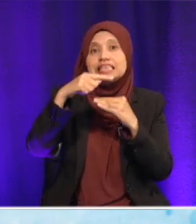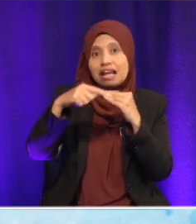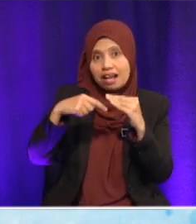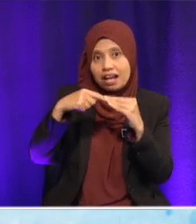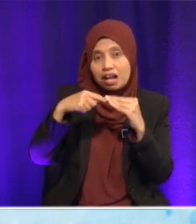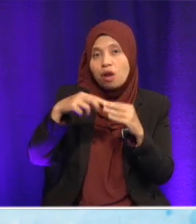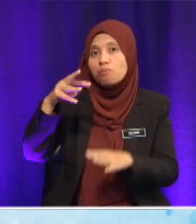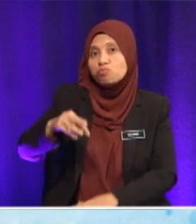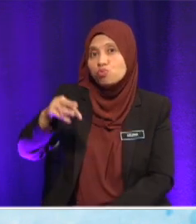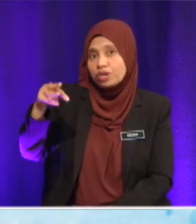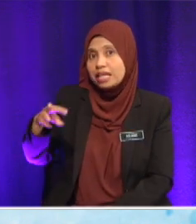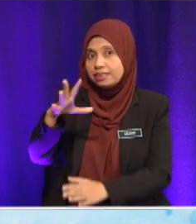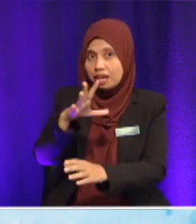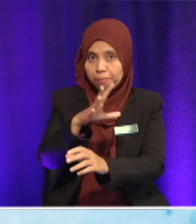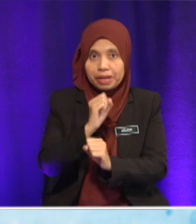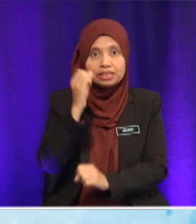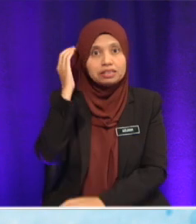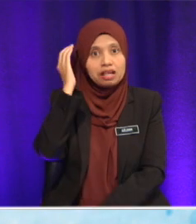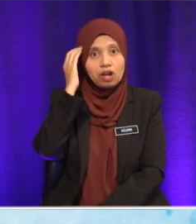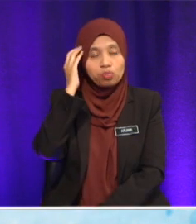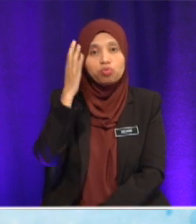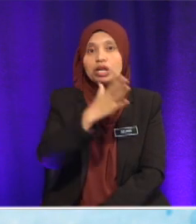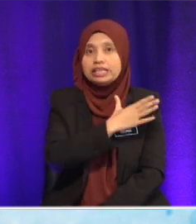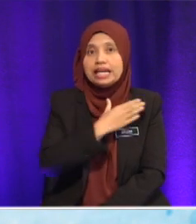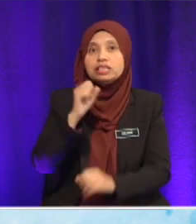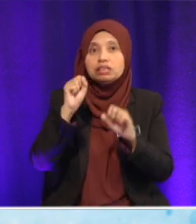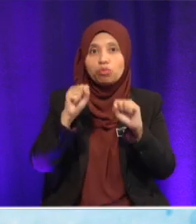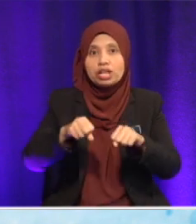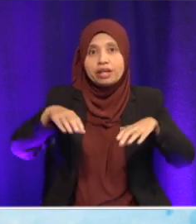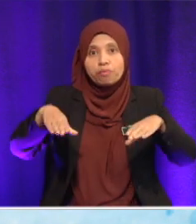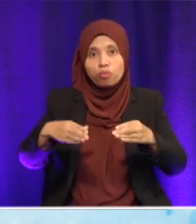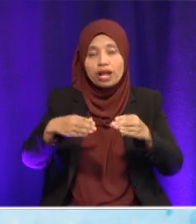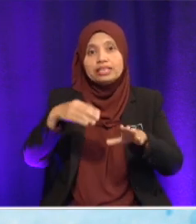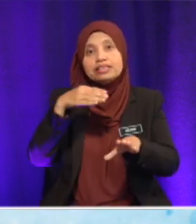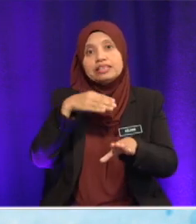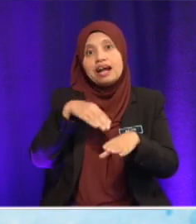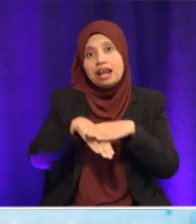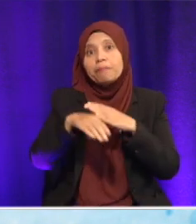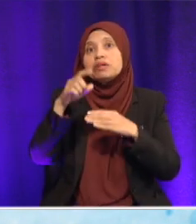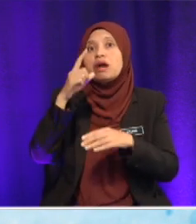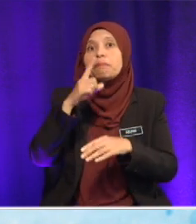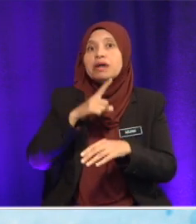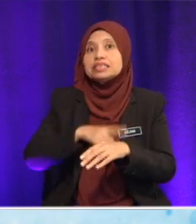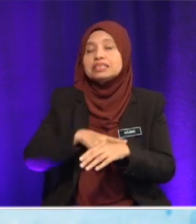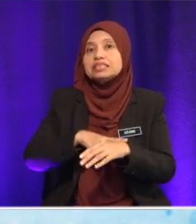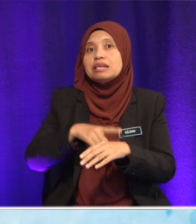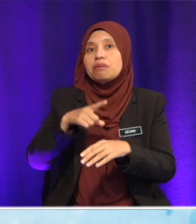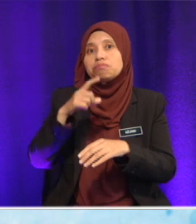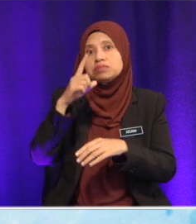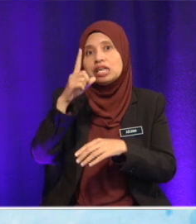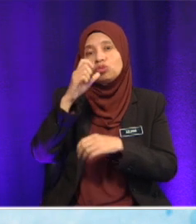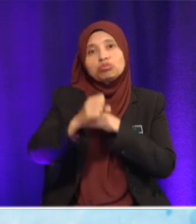murid dapat diketahui dan boleh lakukan dalam suatu tempo bersekolahan dia